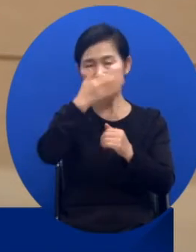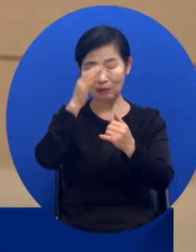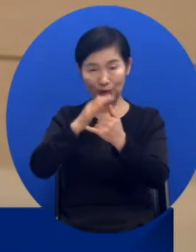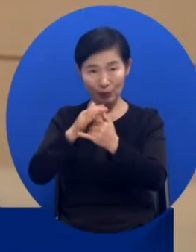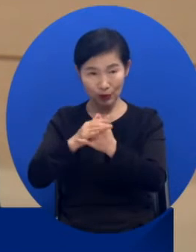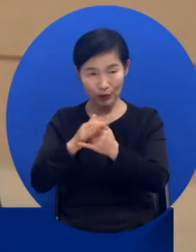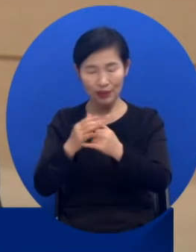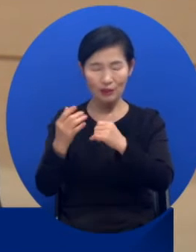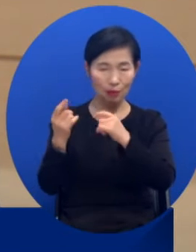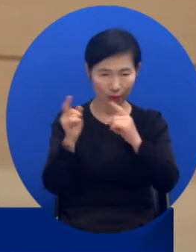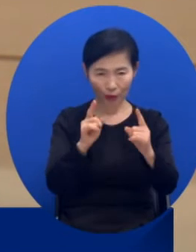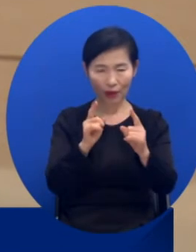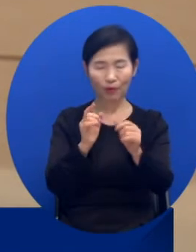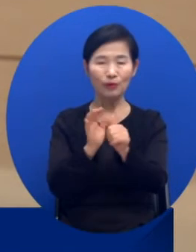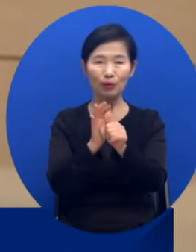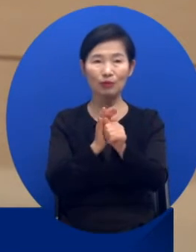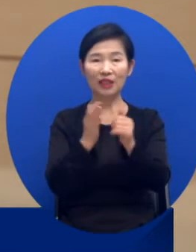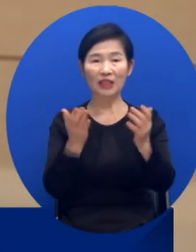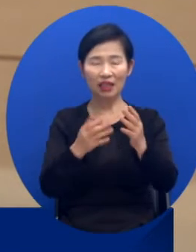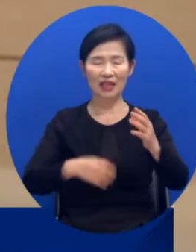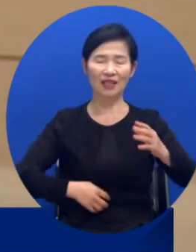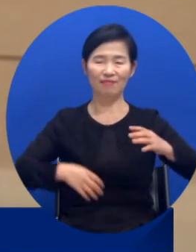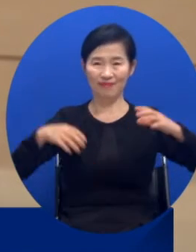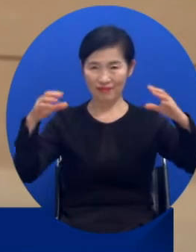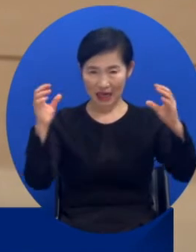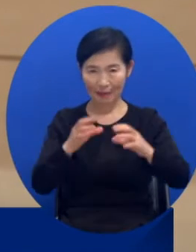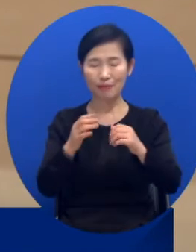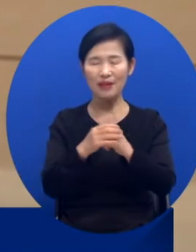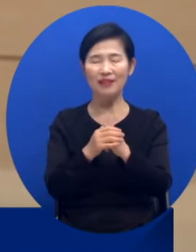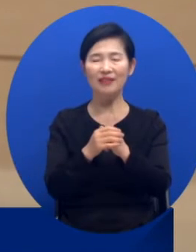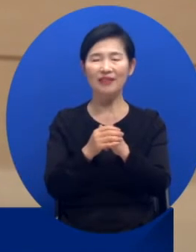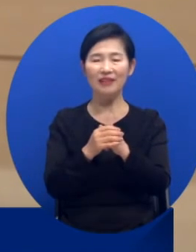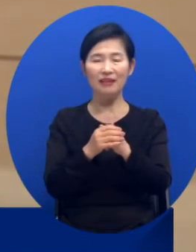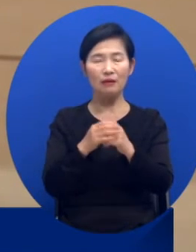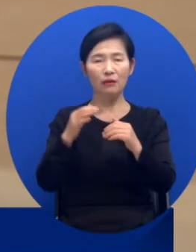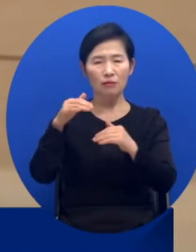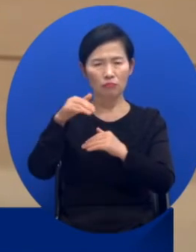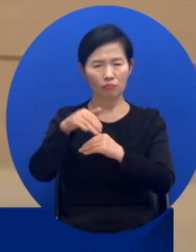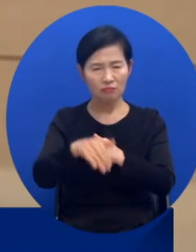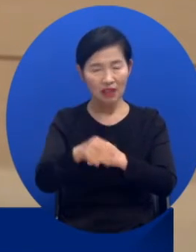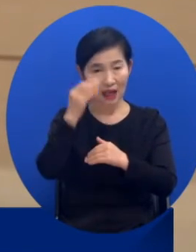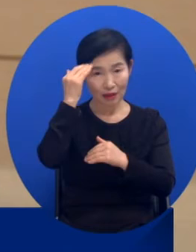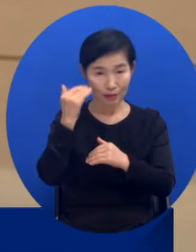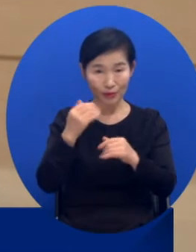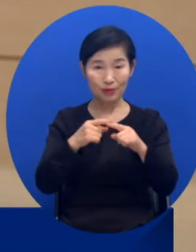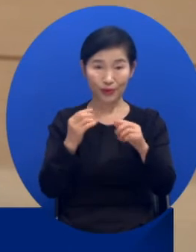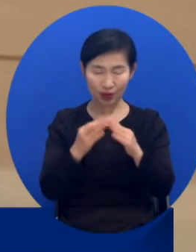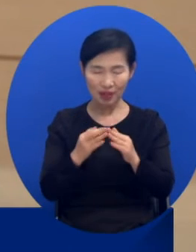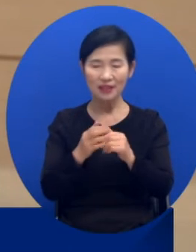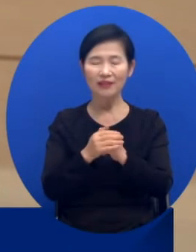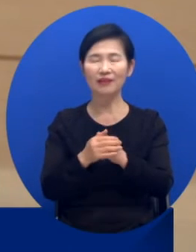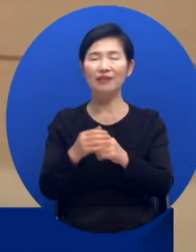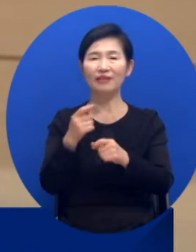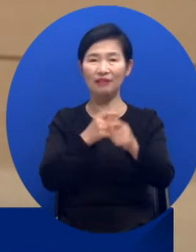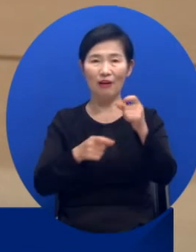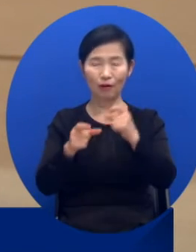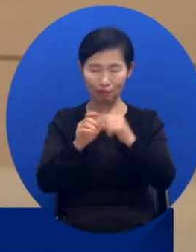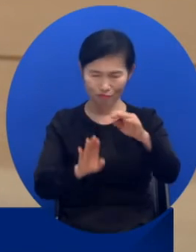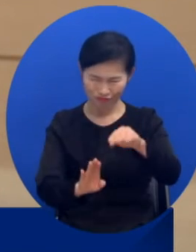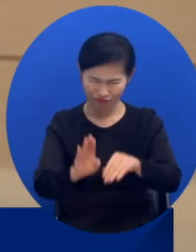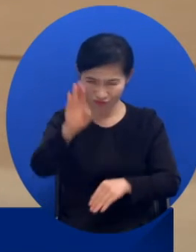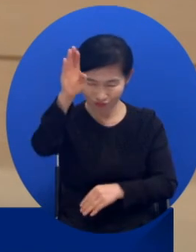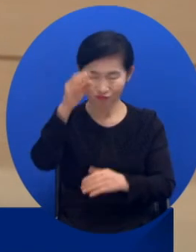에 함께 힘을 합쳐서 채워서 침체되어 가는 우리 한국교회를 다시 한번 살리고자 하는